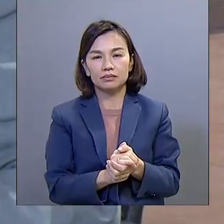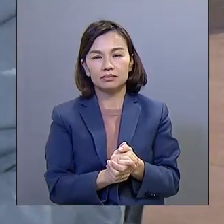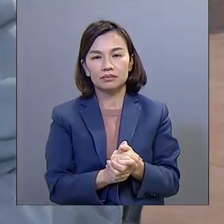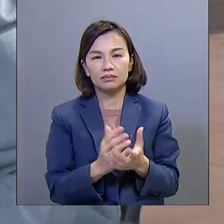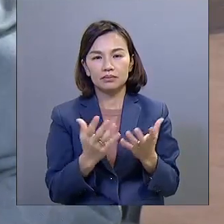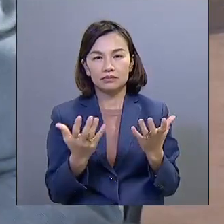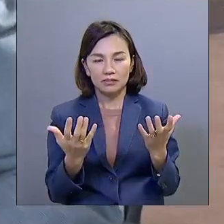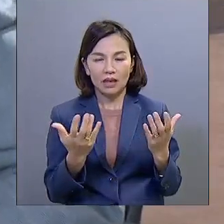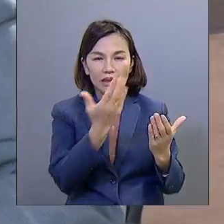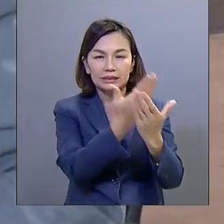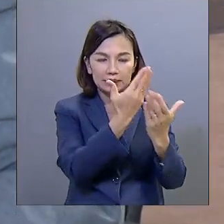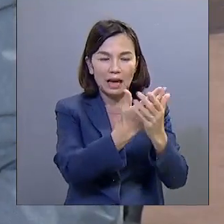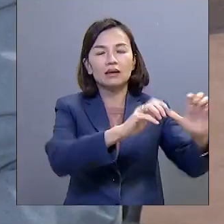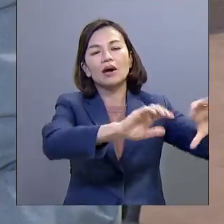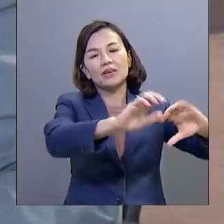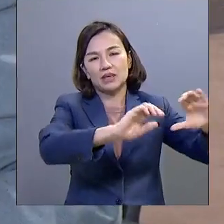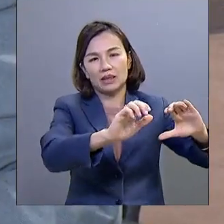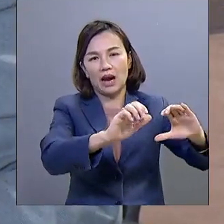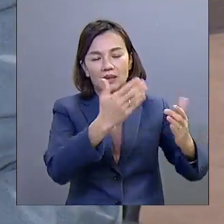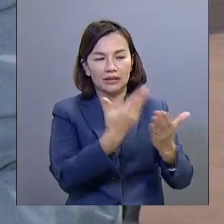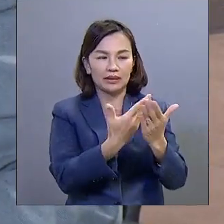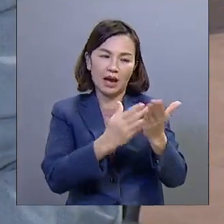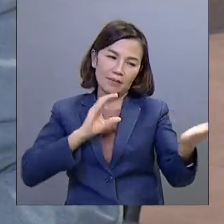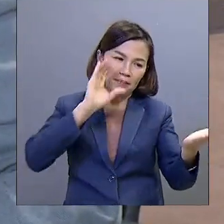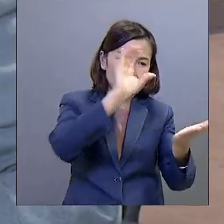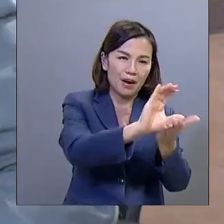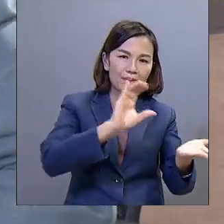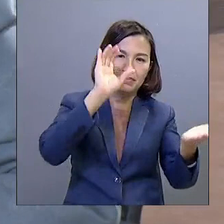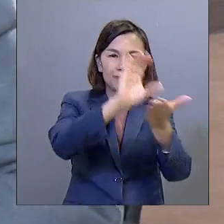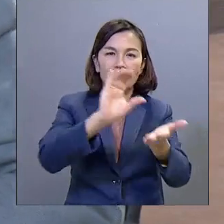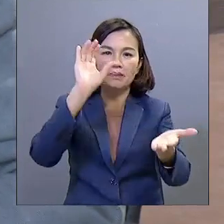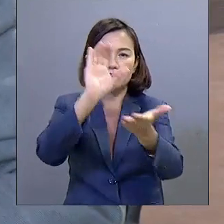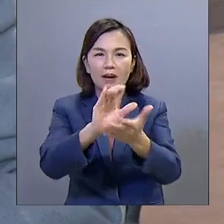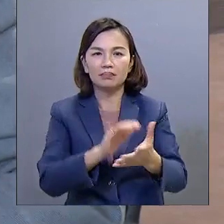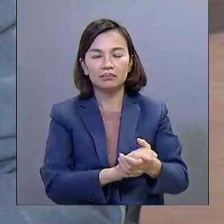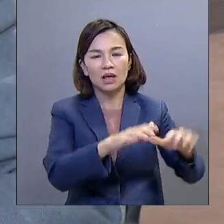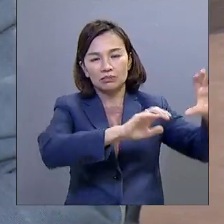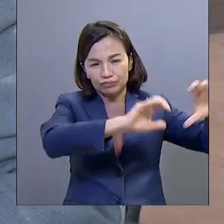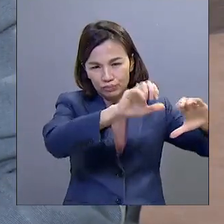เขาเรียกมันนี่ politics หลายคนมาแปลเป็นภาษาไทยว่าธนกิจการเมือง